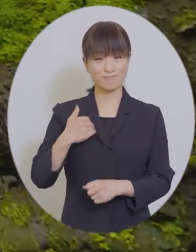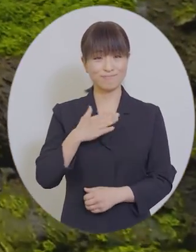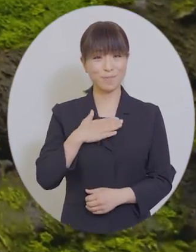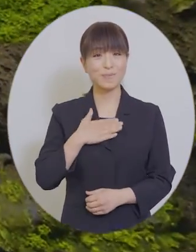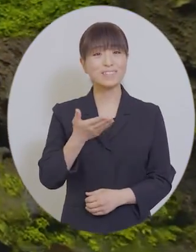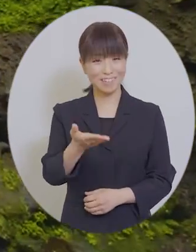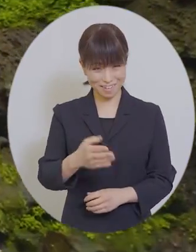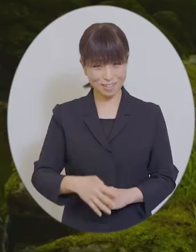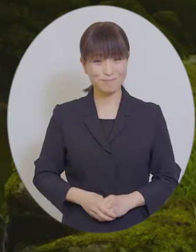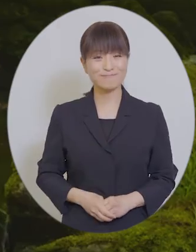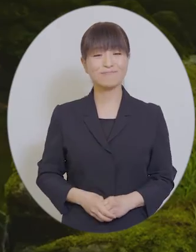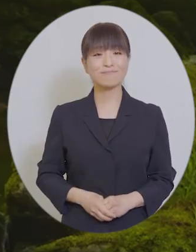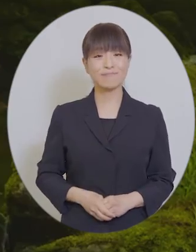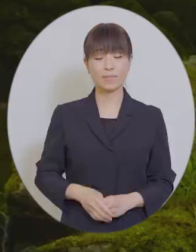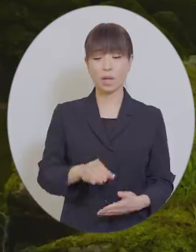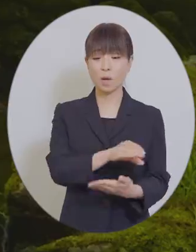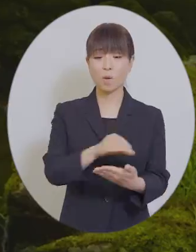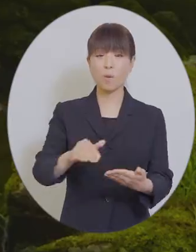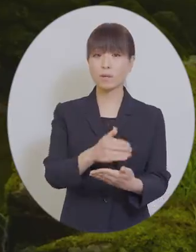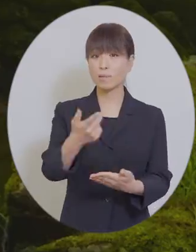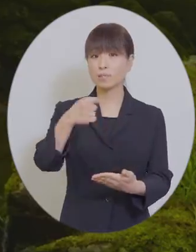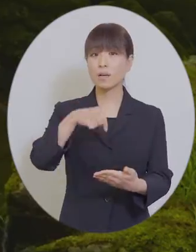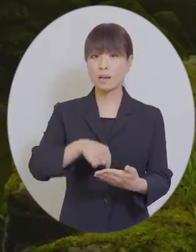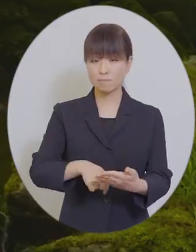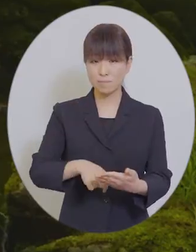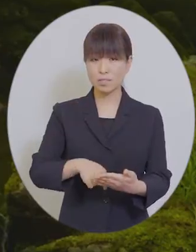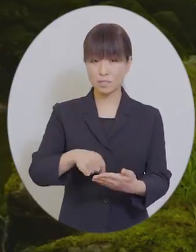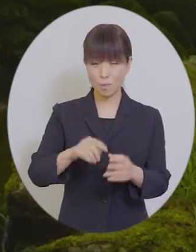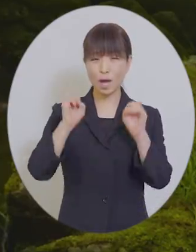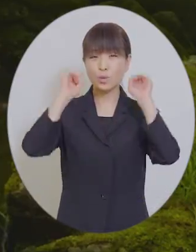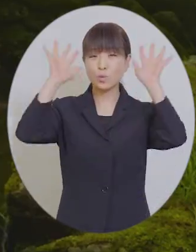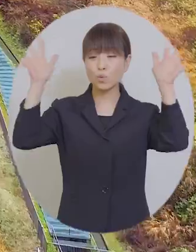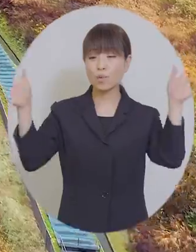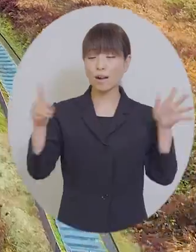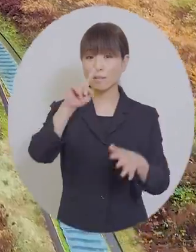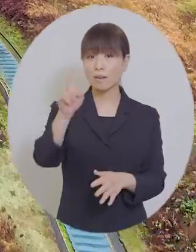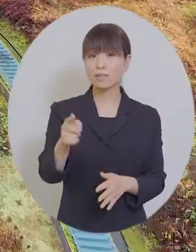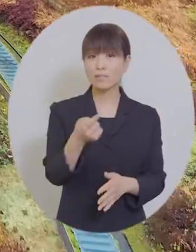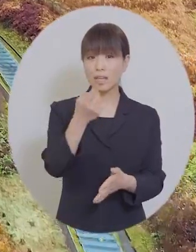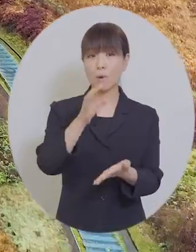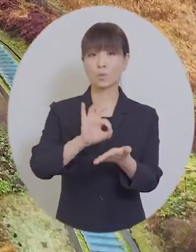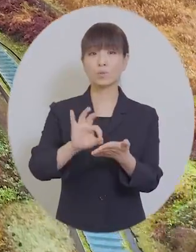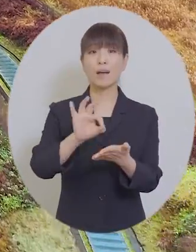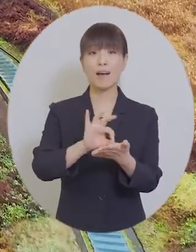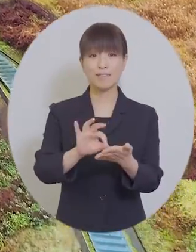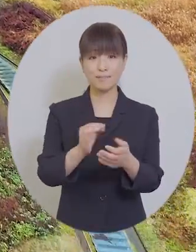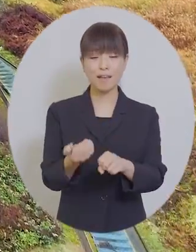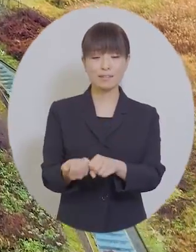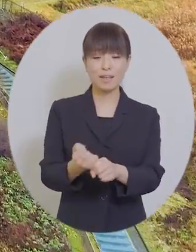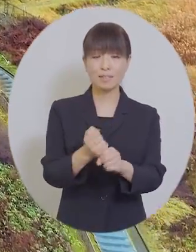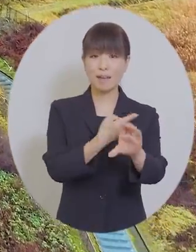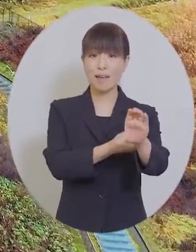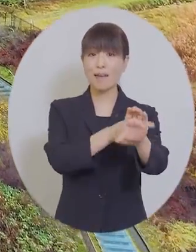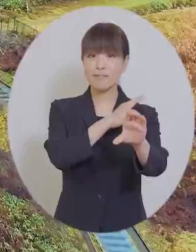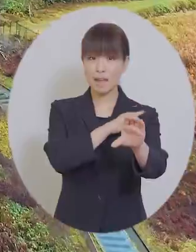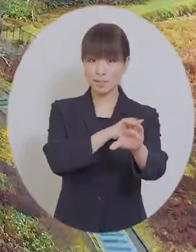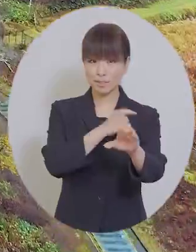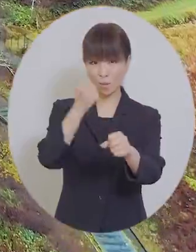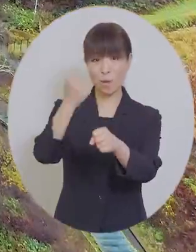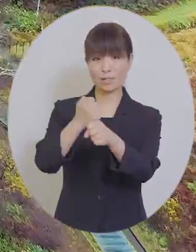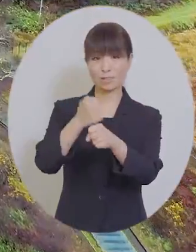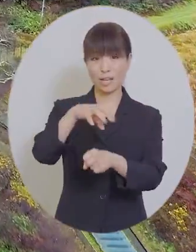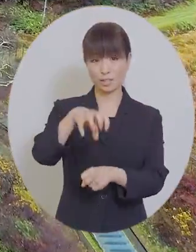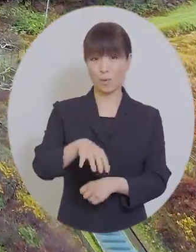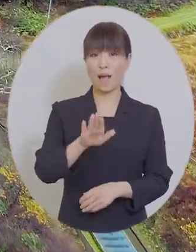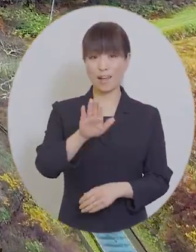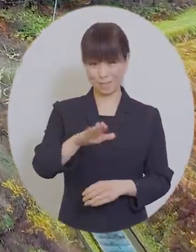か？郡山市内にはこうした豊かな自然を利用した再生可能エネルギーの発電所があ